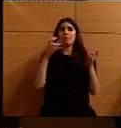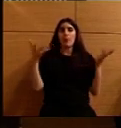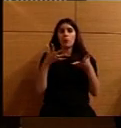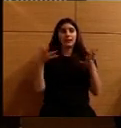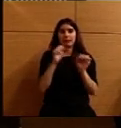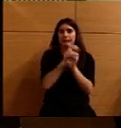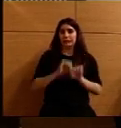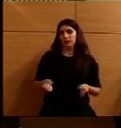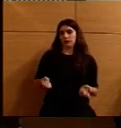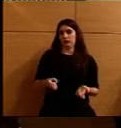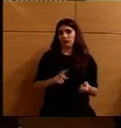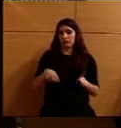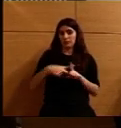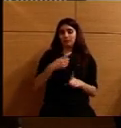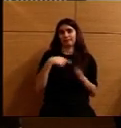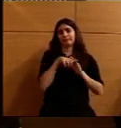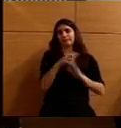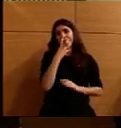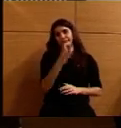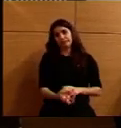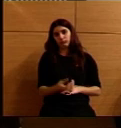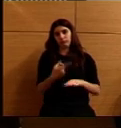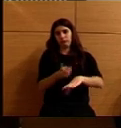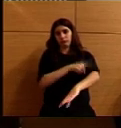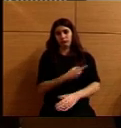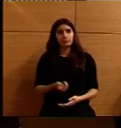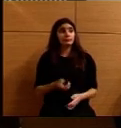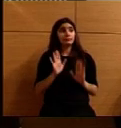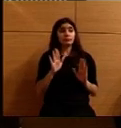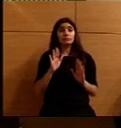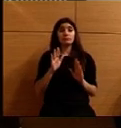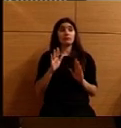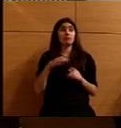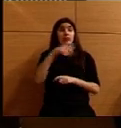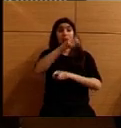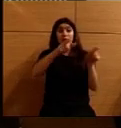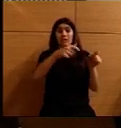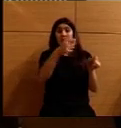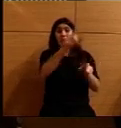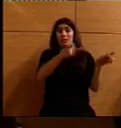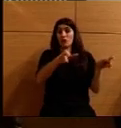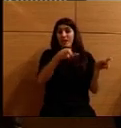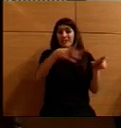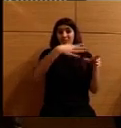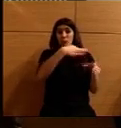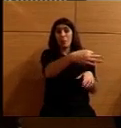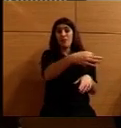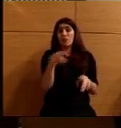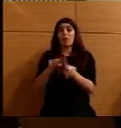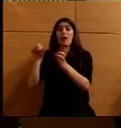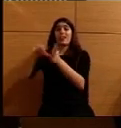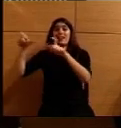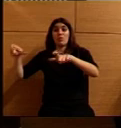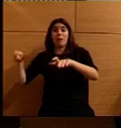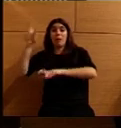d'urgència, contraposada a la burocràcia de la que antes se parlava. Però ciutadans d'aixòs pobles menuts són tan importants com els ciutadans de les